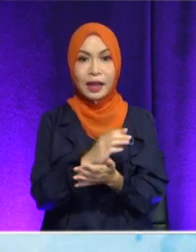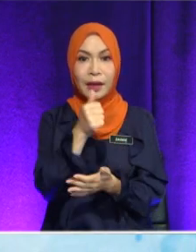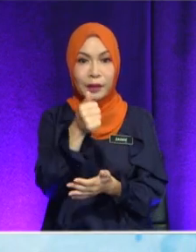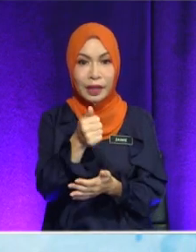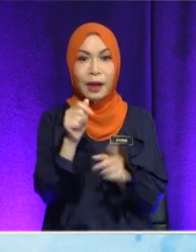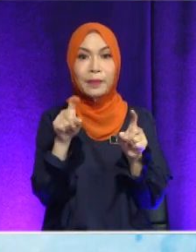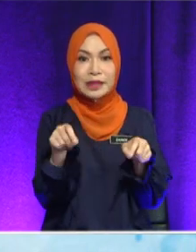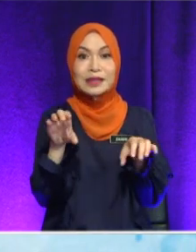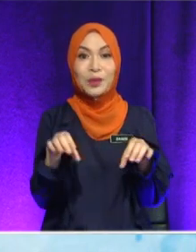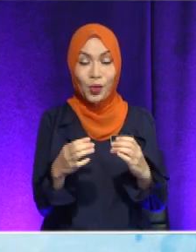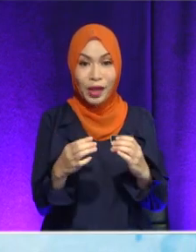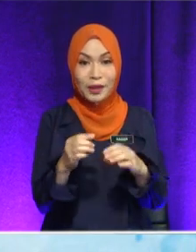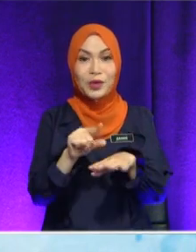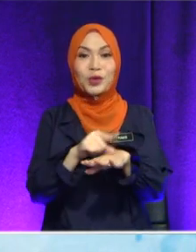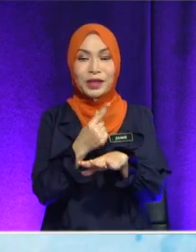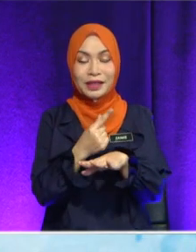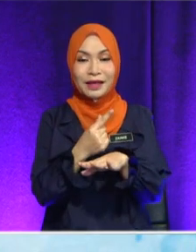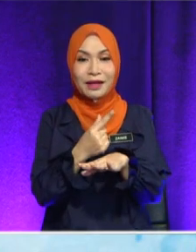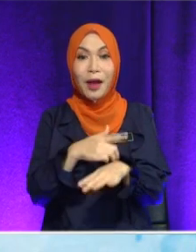emosi sebenarnya